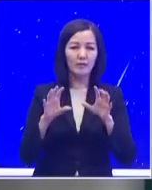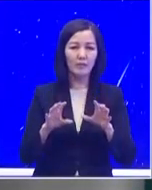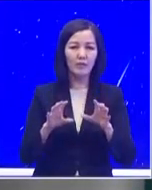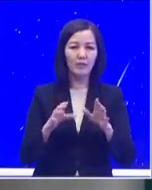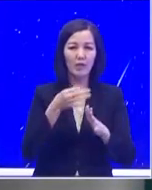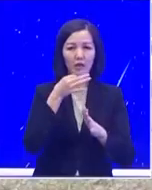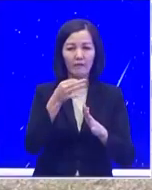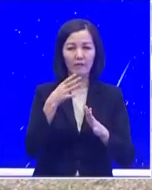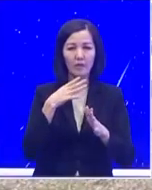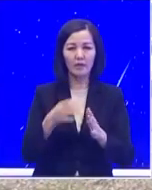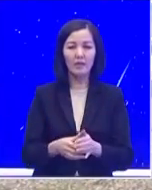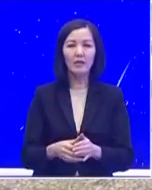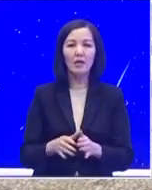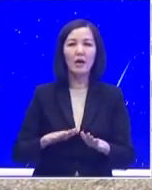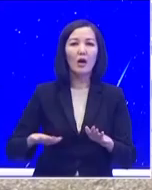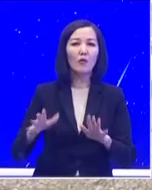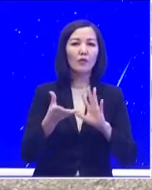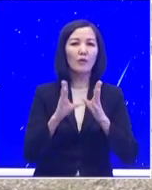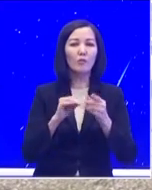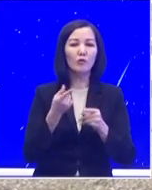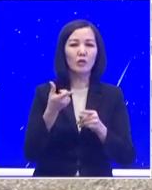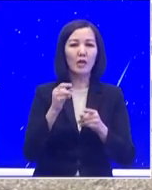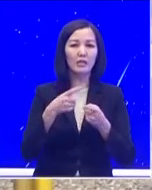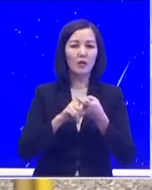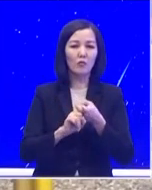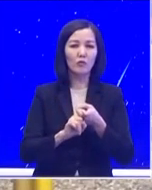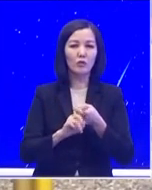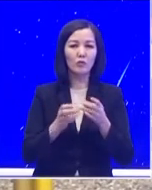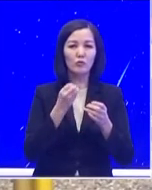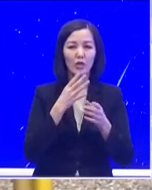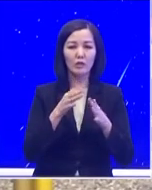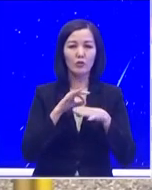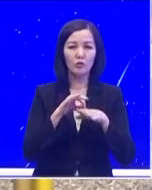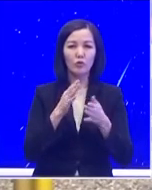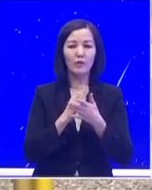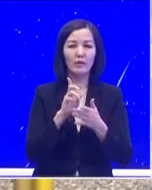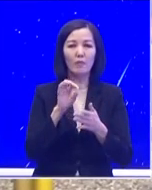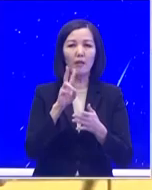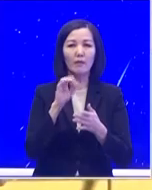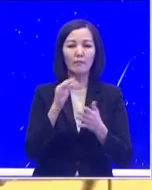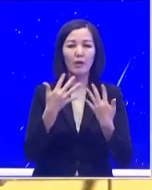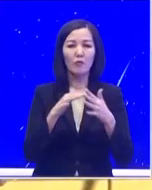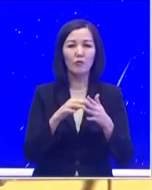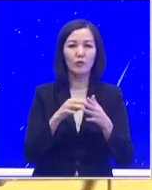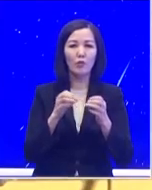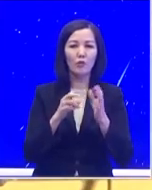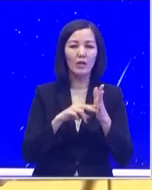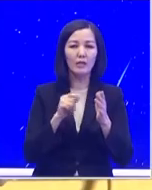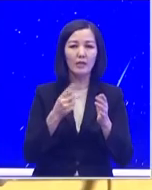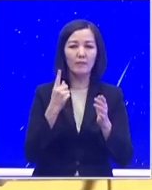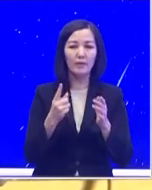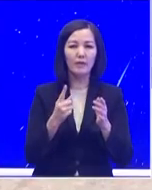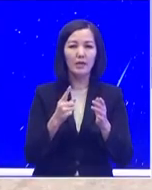жауап берілді. Ауданда көгілдір отынға қосылу мәселесі де қарқынды жүріп жатыр. Балпықпи ауылында 16-1 шақырым, орта